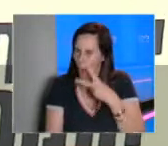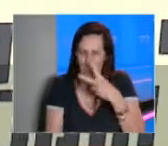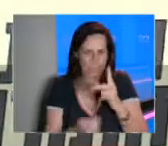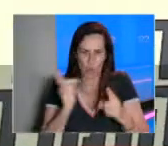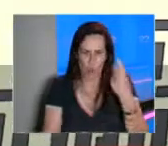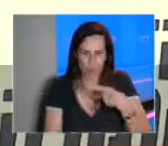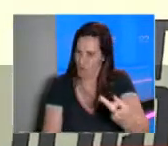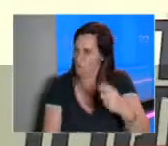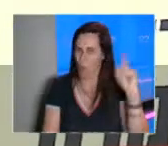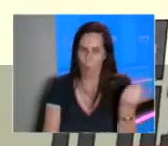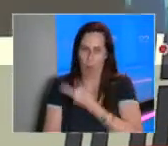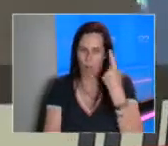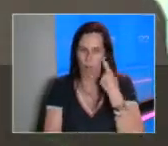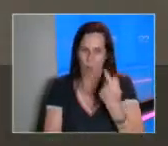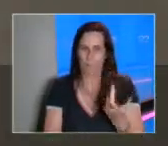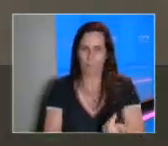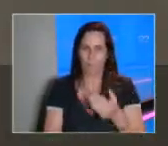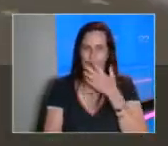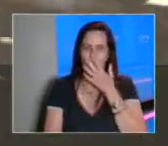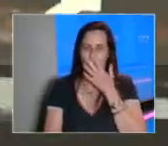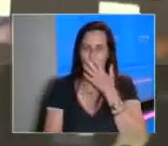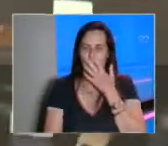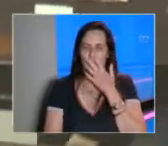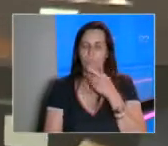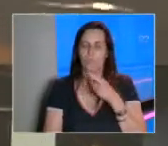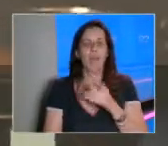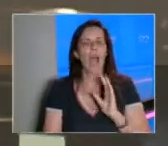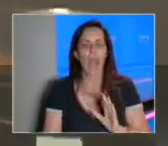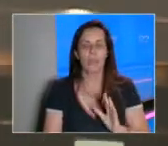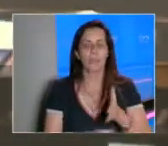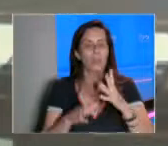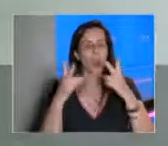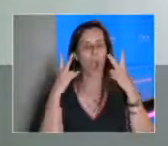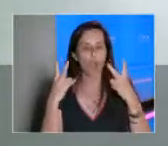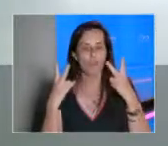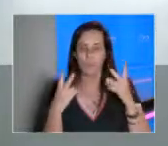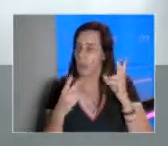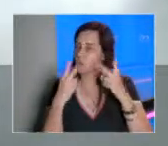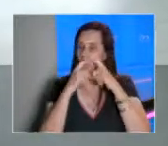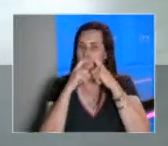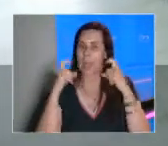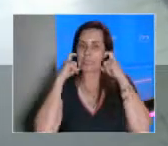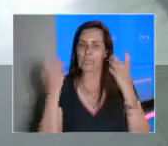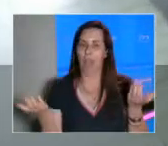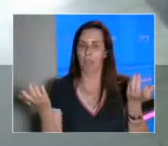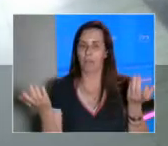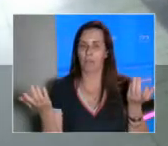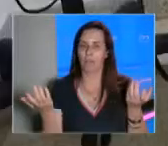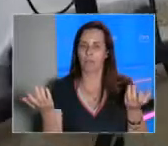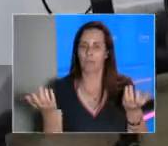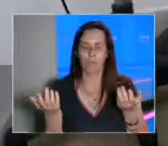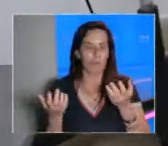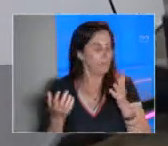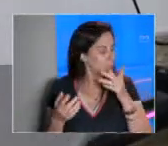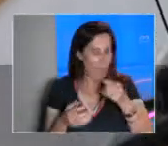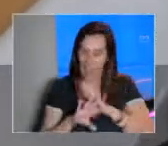זה, אני ואתה וכל הצופים שלנו, שזה לא עובד. אז קודם כל מאוד חשוב, למשל, שנשים מסכות. זה, אין בזה מניעה